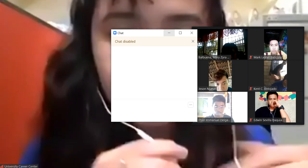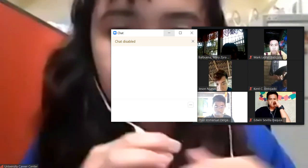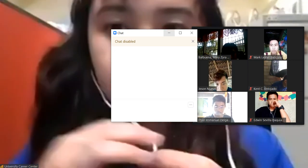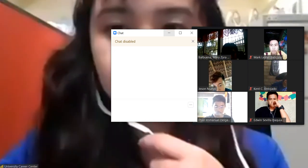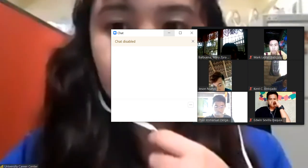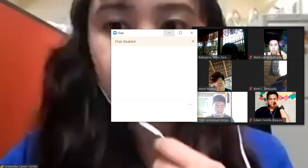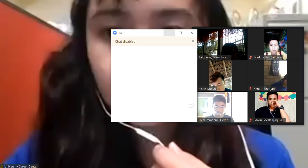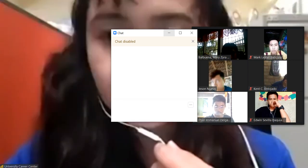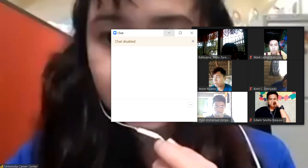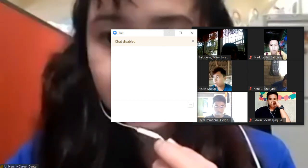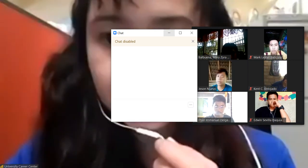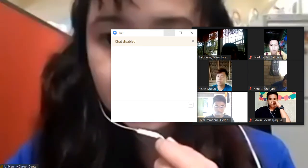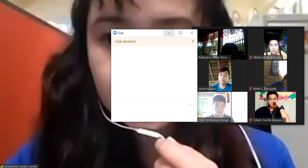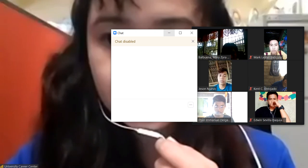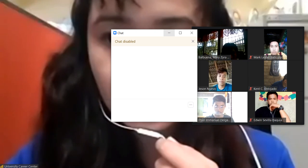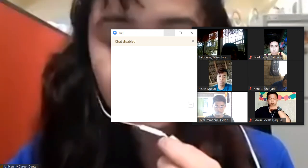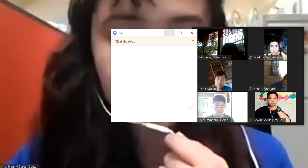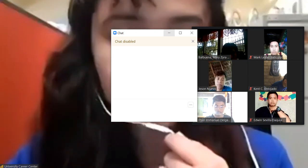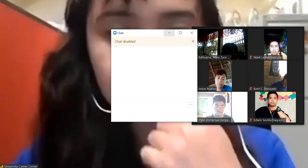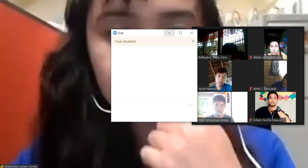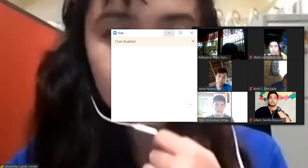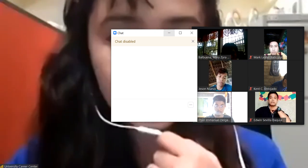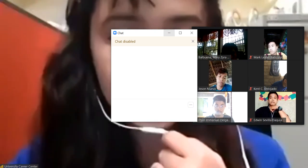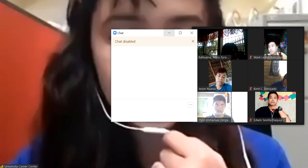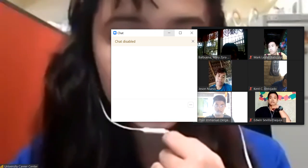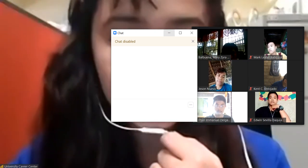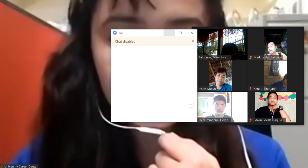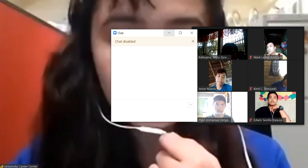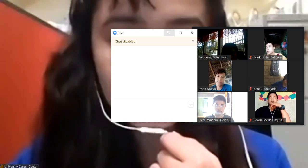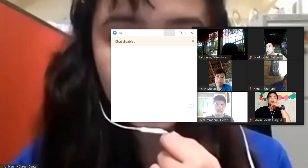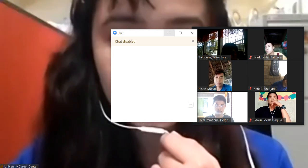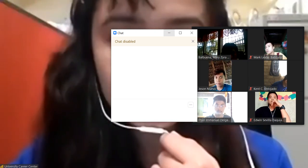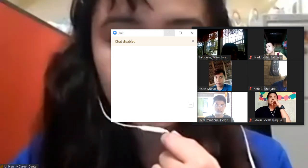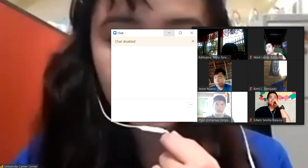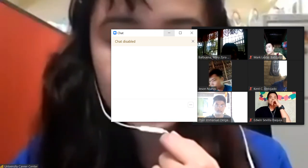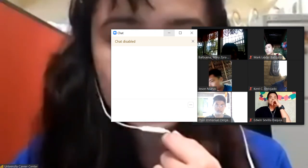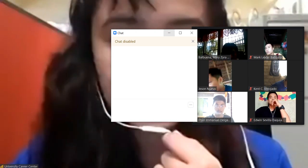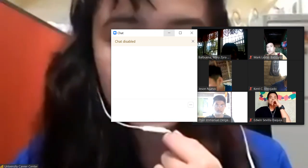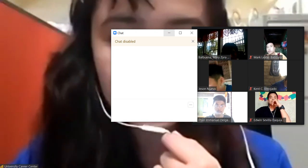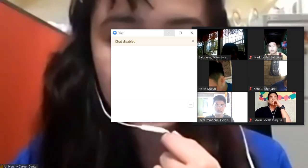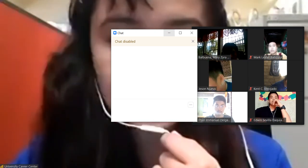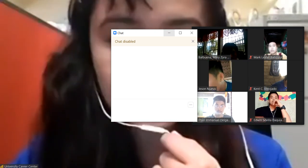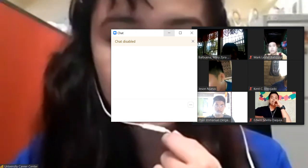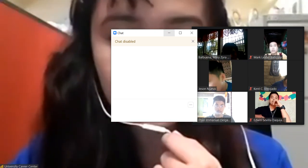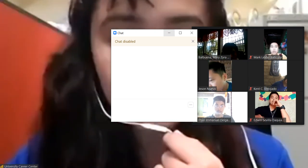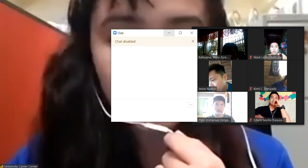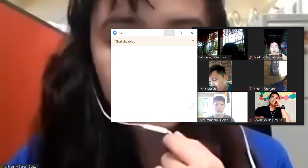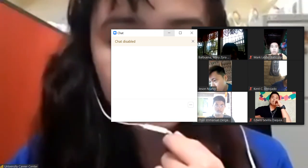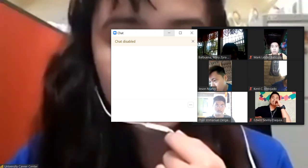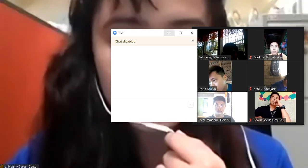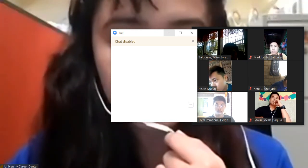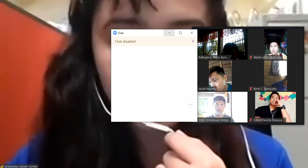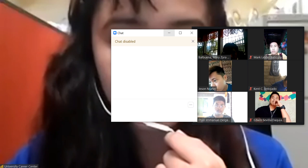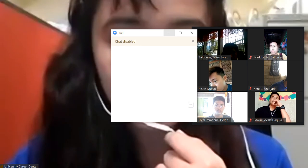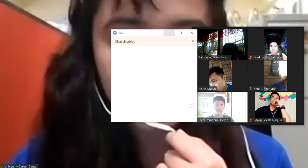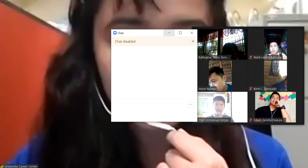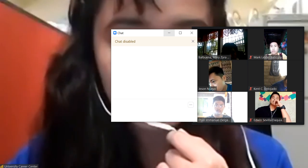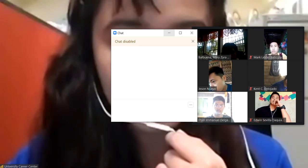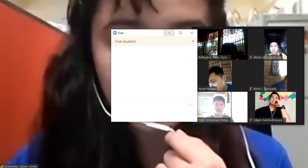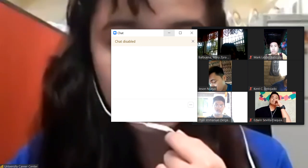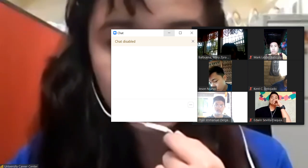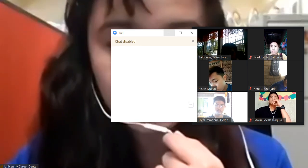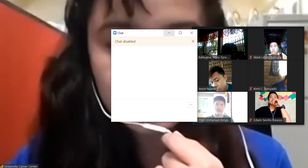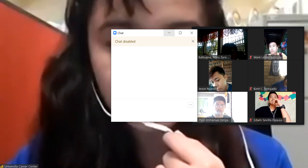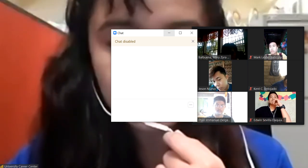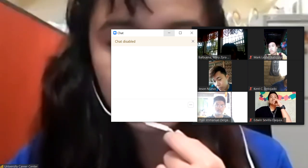afternoon, good afternoon, ma'am, sir. Thank you so much for assisting us and helping us in monitoring and gathering